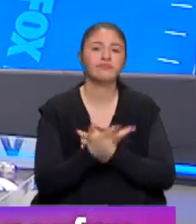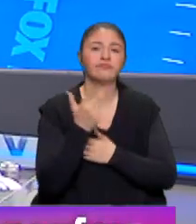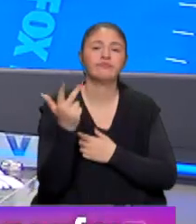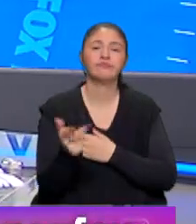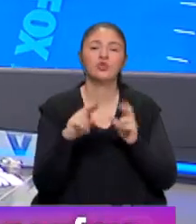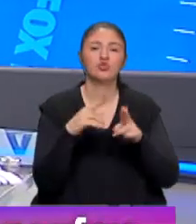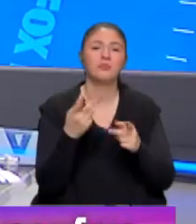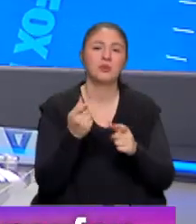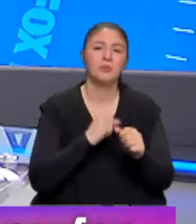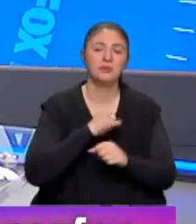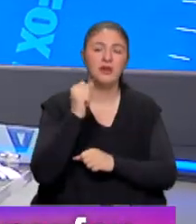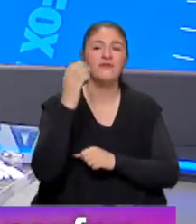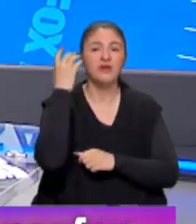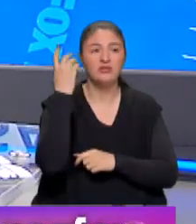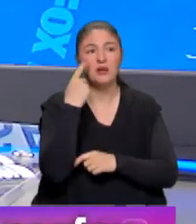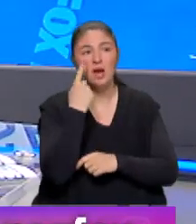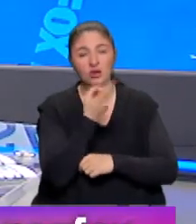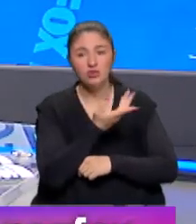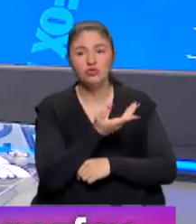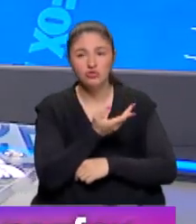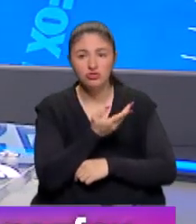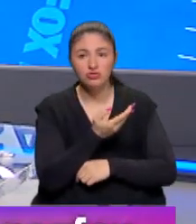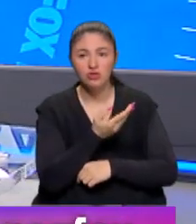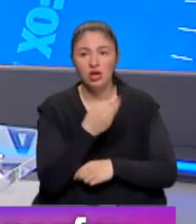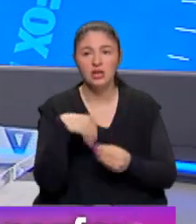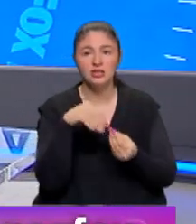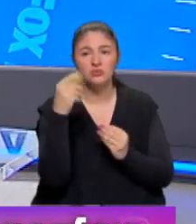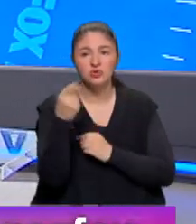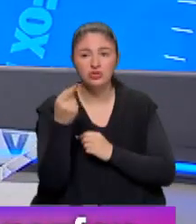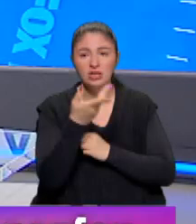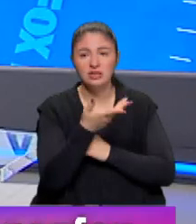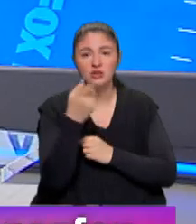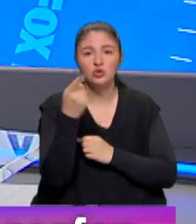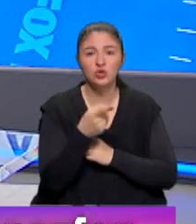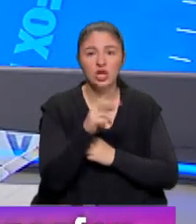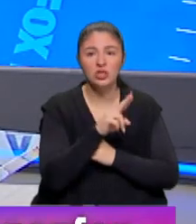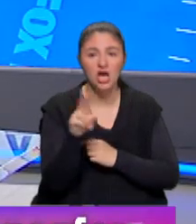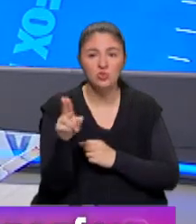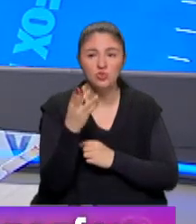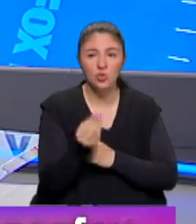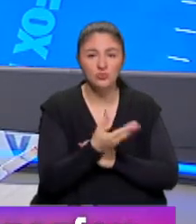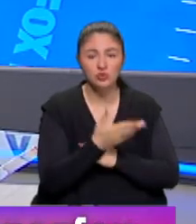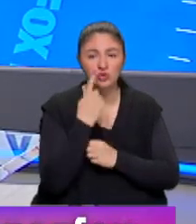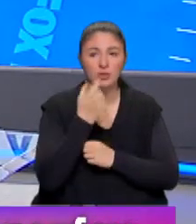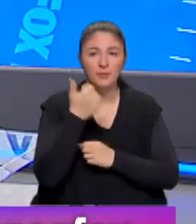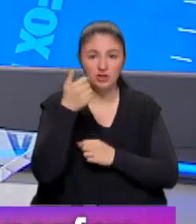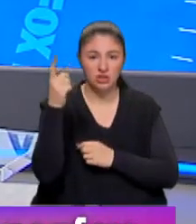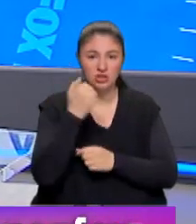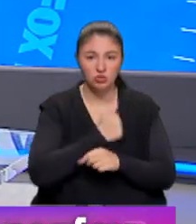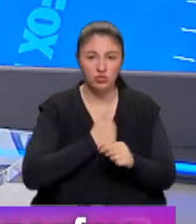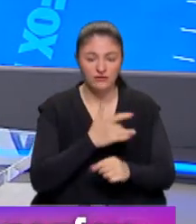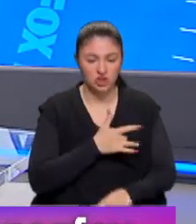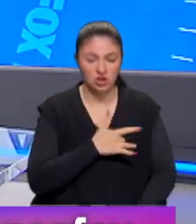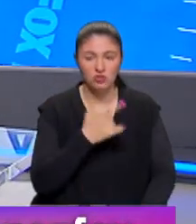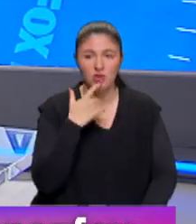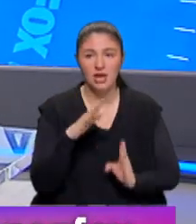başını gitmiş. Vakıflara baktığınızda zam oranı %700'lere varıyor. Cumhurbaşkanı kızıyor,